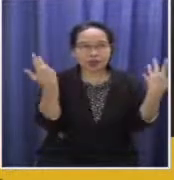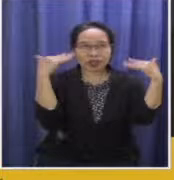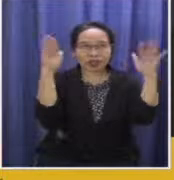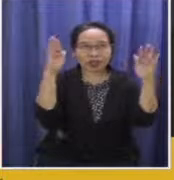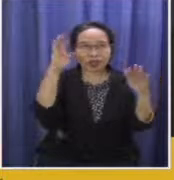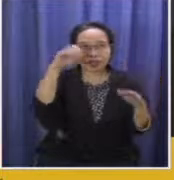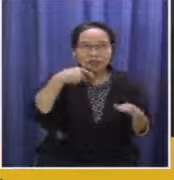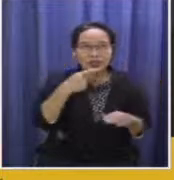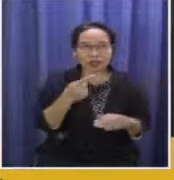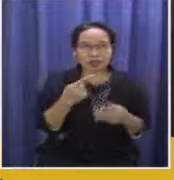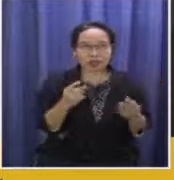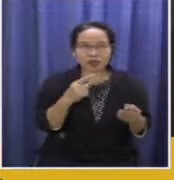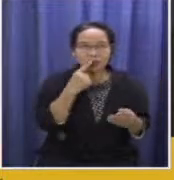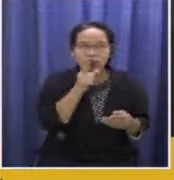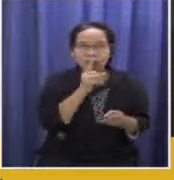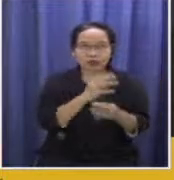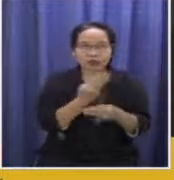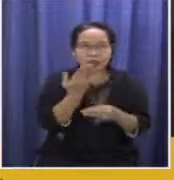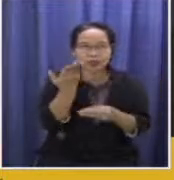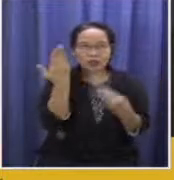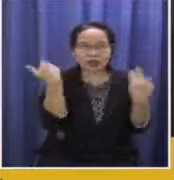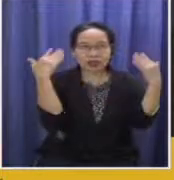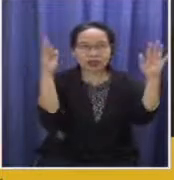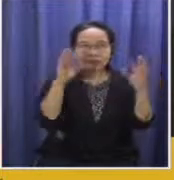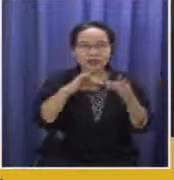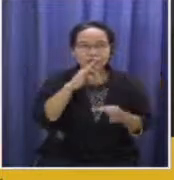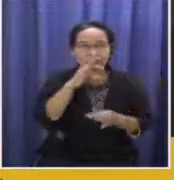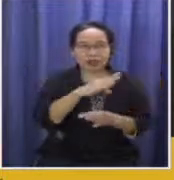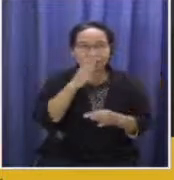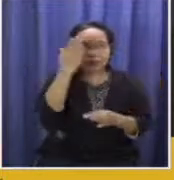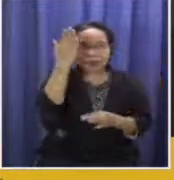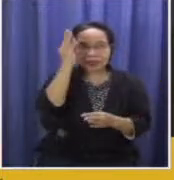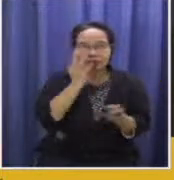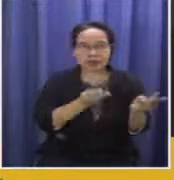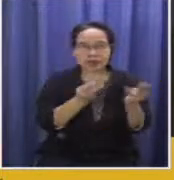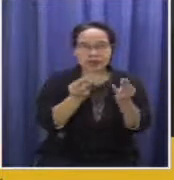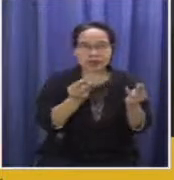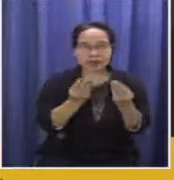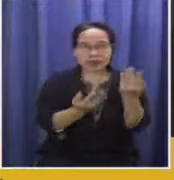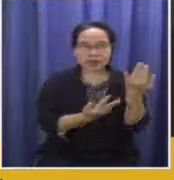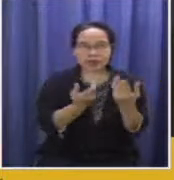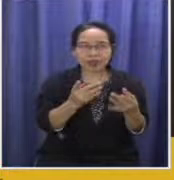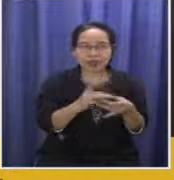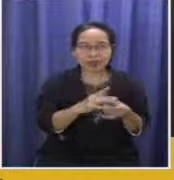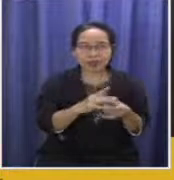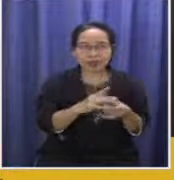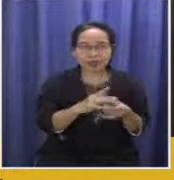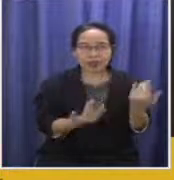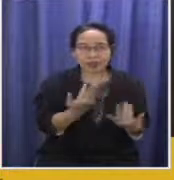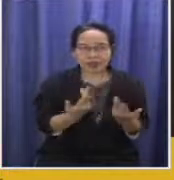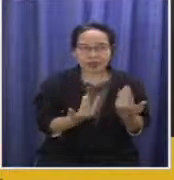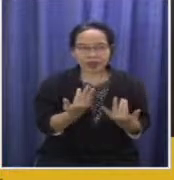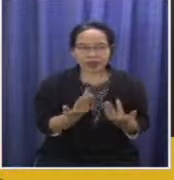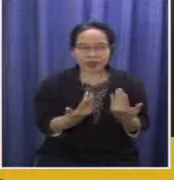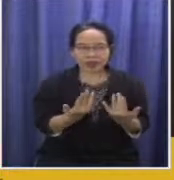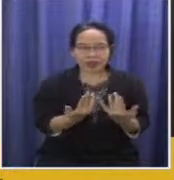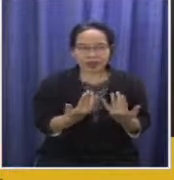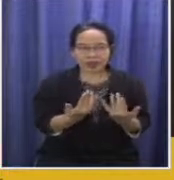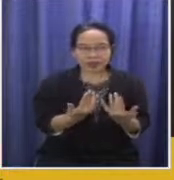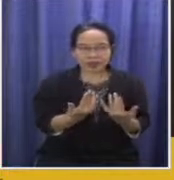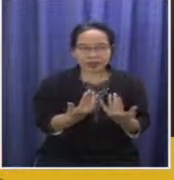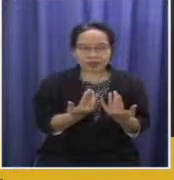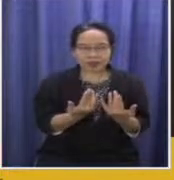angels he saith, who maketh his angels spirits, and his ministers a flame of